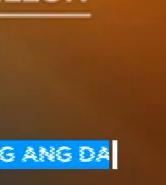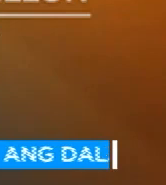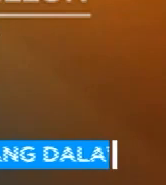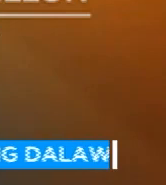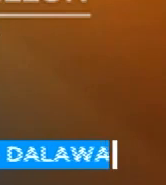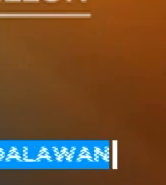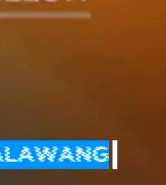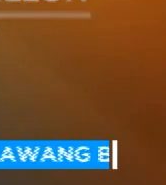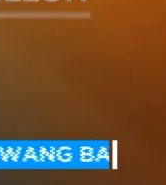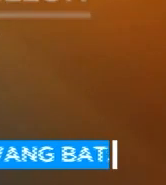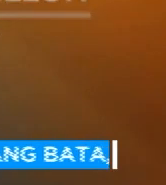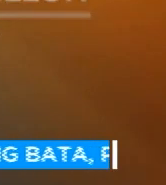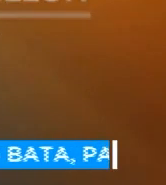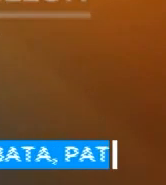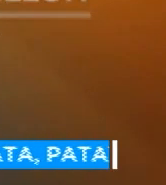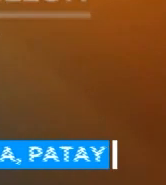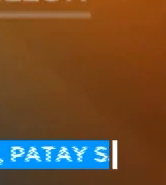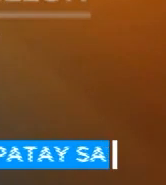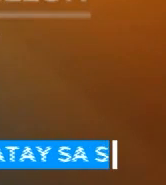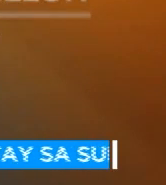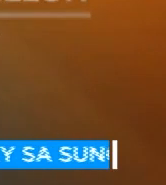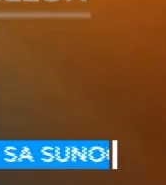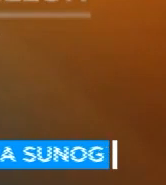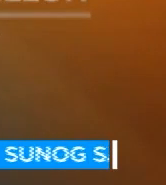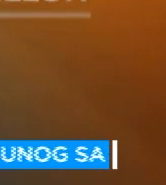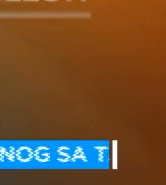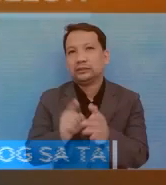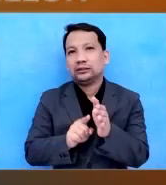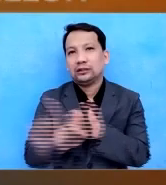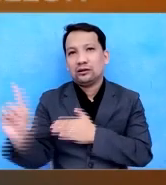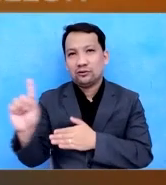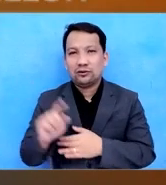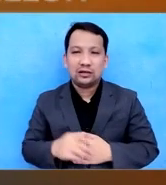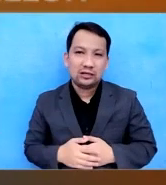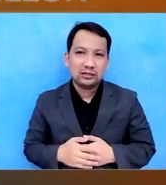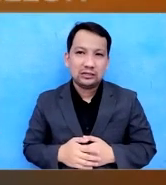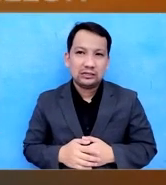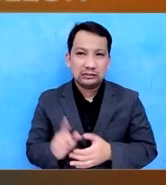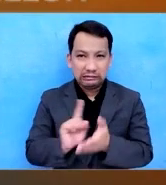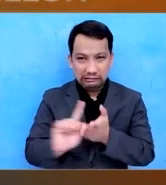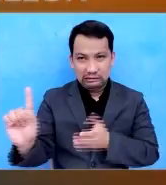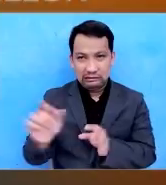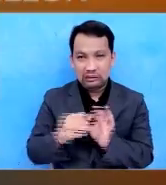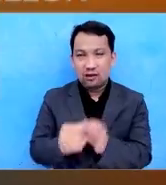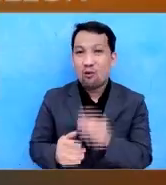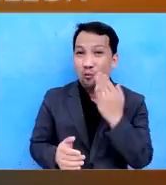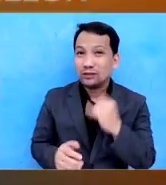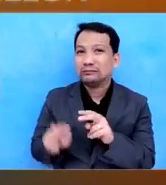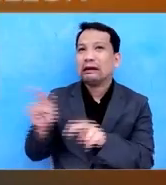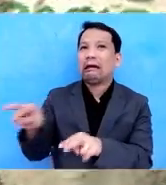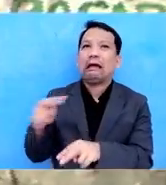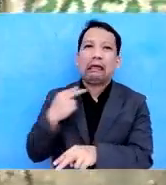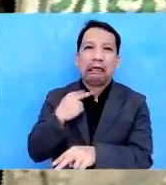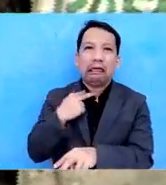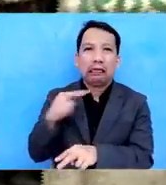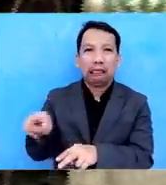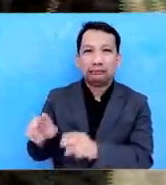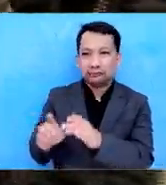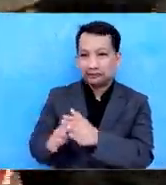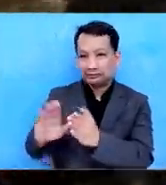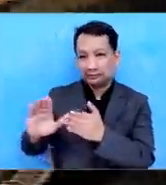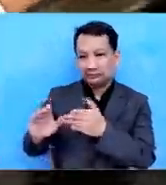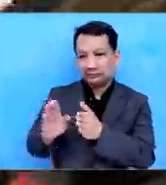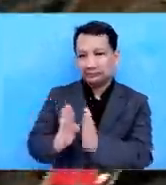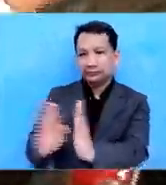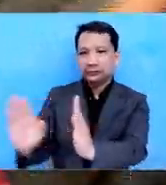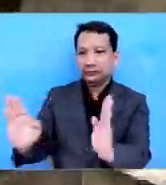sa sulok po ng iskinita. Nahirapan pong lumabas ang ating mga biktima dahil natrap na po sila dun sa likod. Aabot